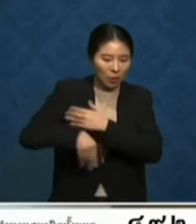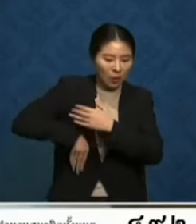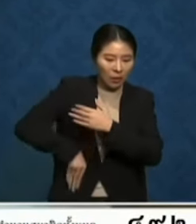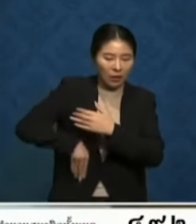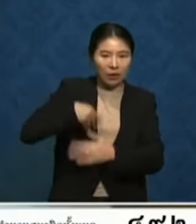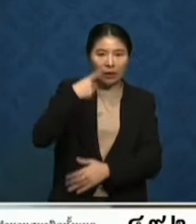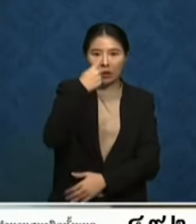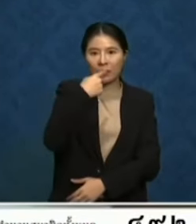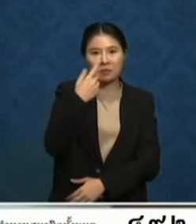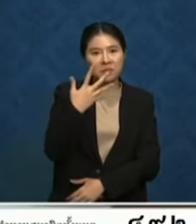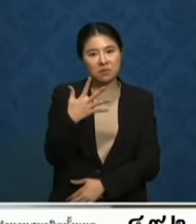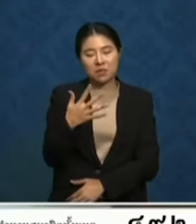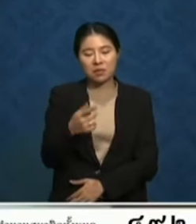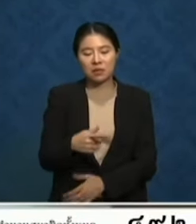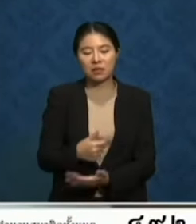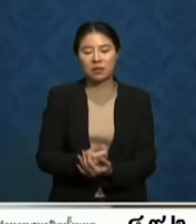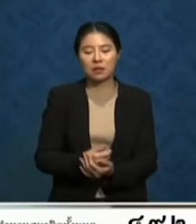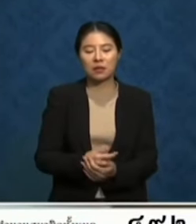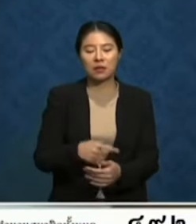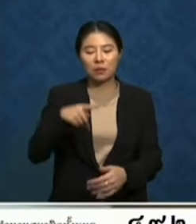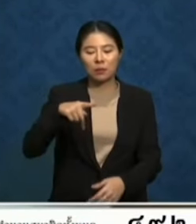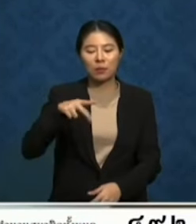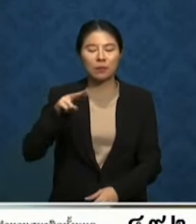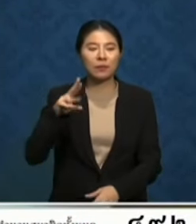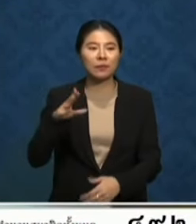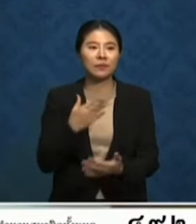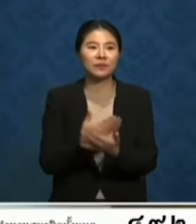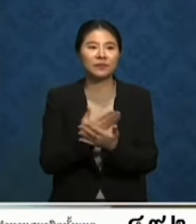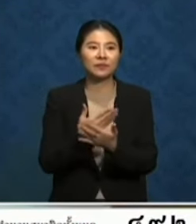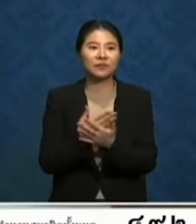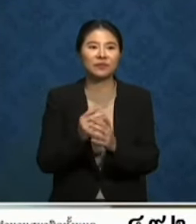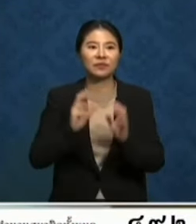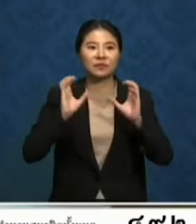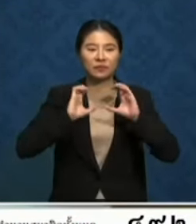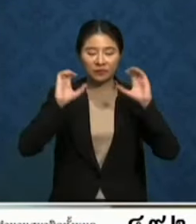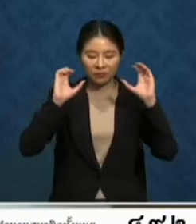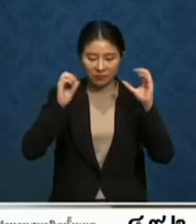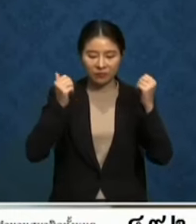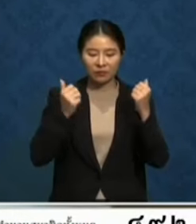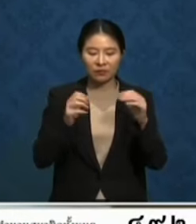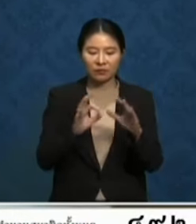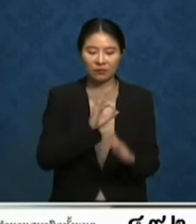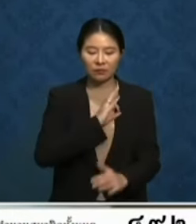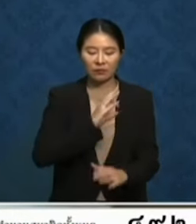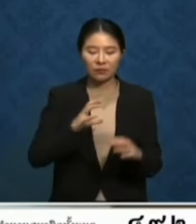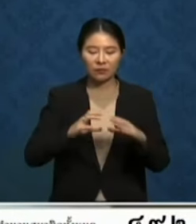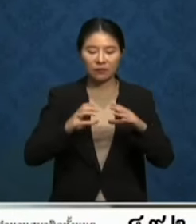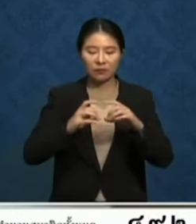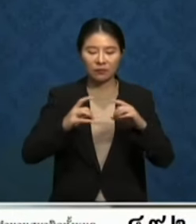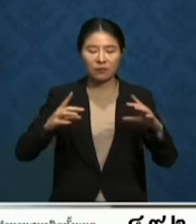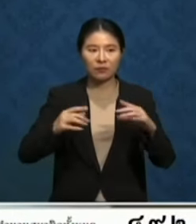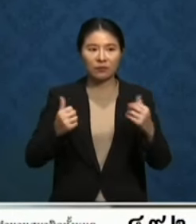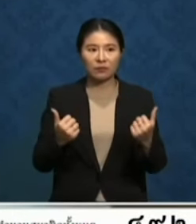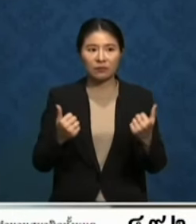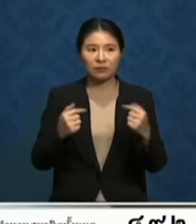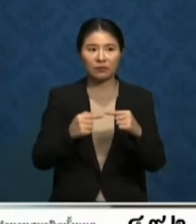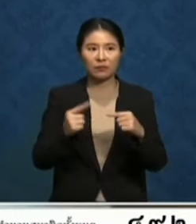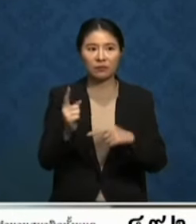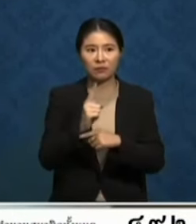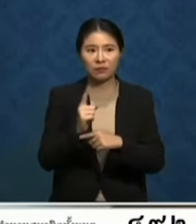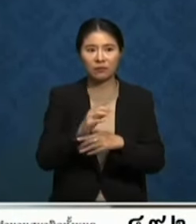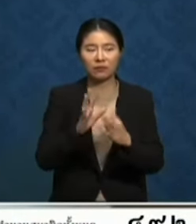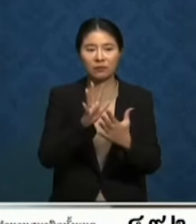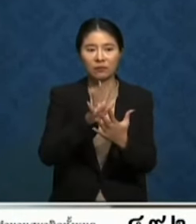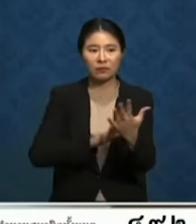แต่ท่านประธานครับพระราชบัญญัติวินัยการเงินการคลังของรัฐที่เพื่อนสมาชิกพรรคฝ่ายค้านได้นำเสนอนั้นท่านประธานดู